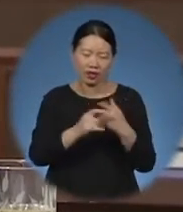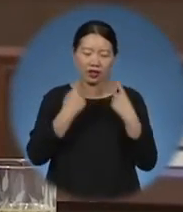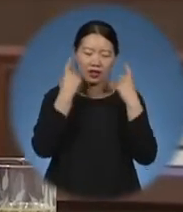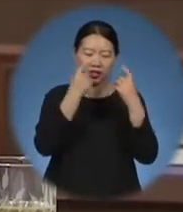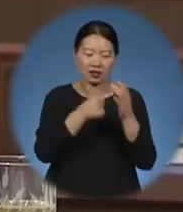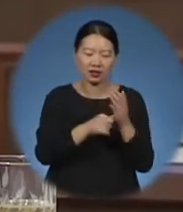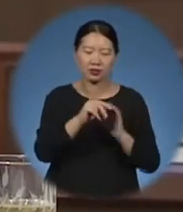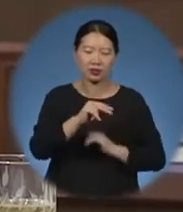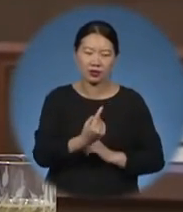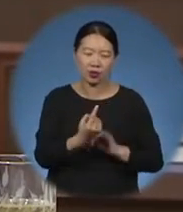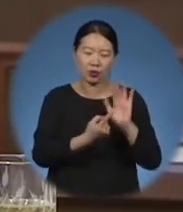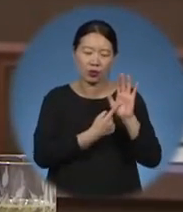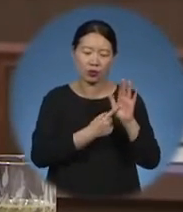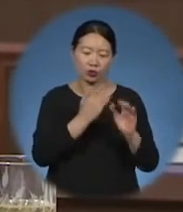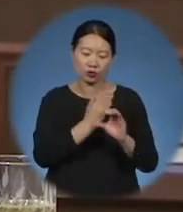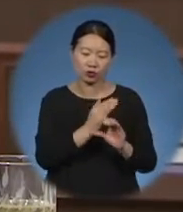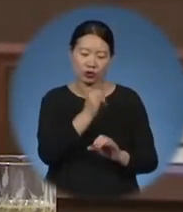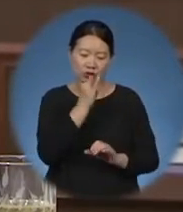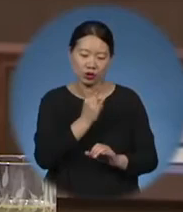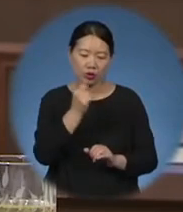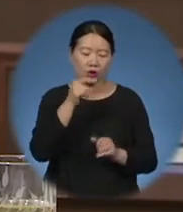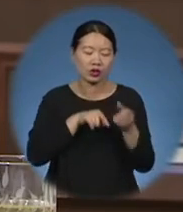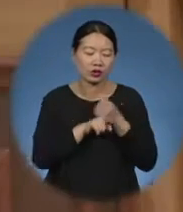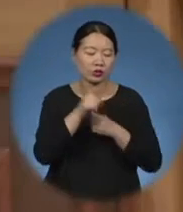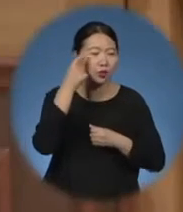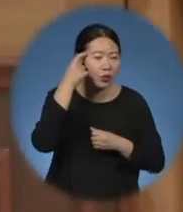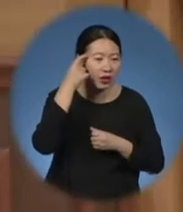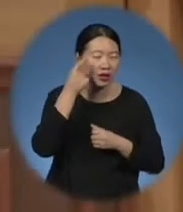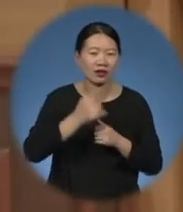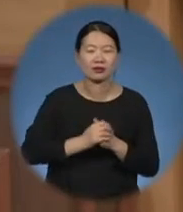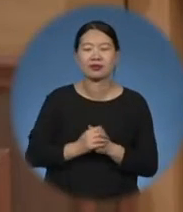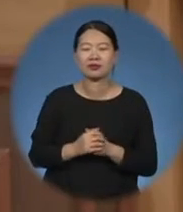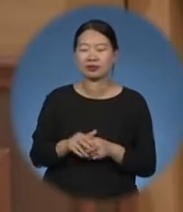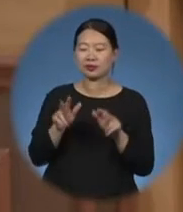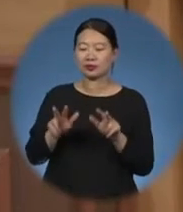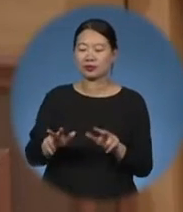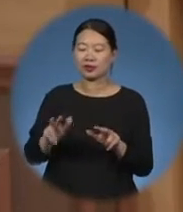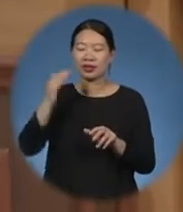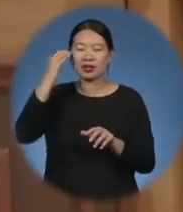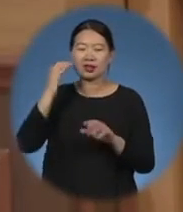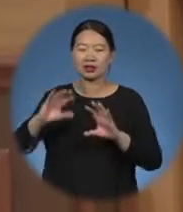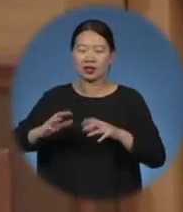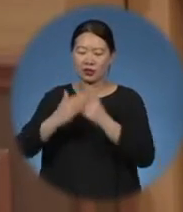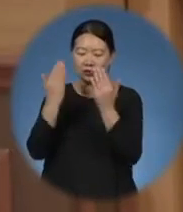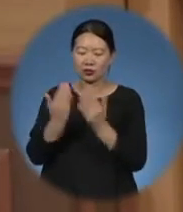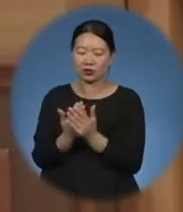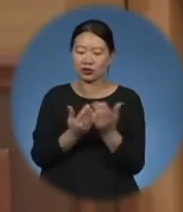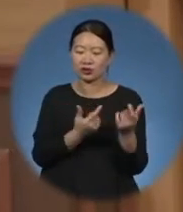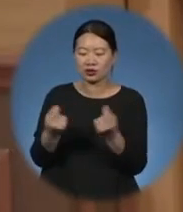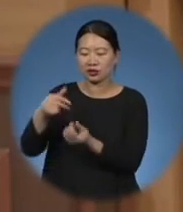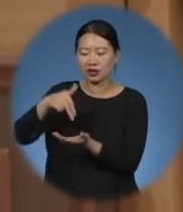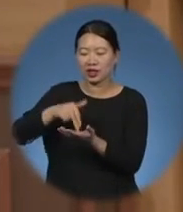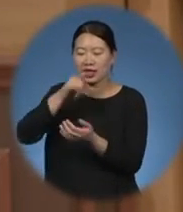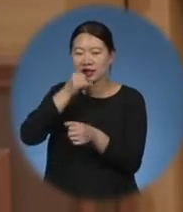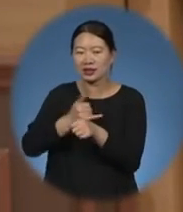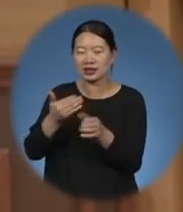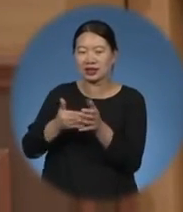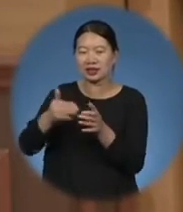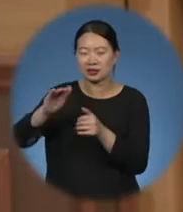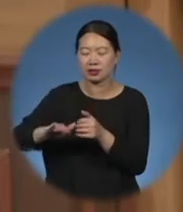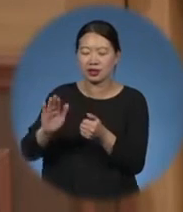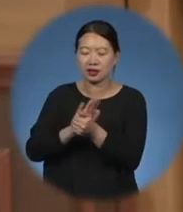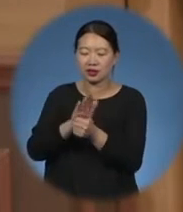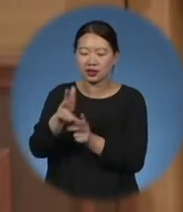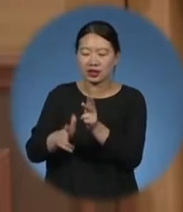막 홍보가 되더라고요. 예, 예. 그건 왜 그렇습니까? 그래서 지금 우리나라 모든 부분들이 다 그렇습니다만 이제 서비스